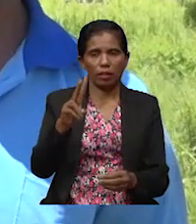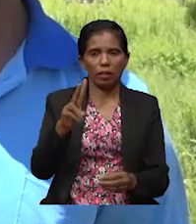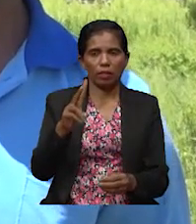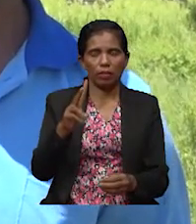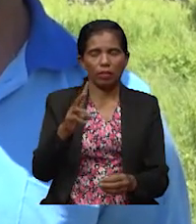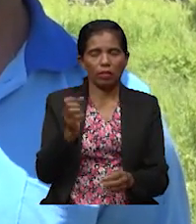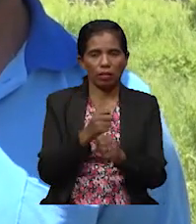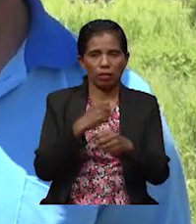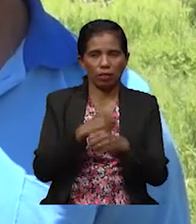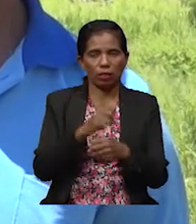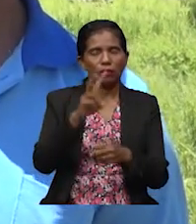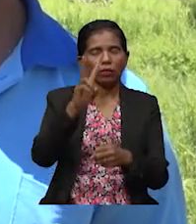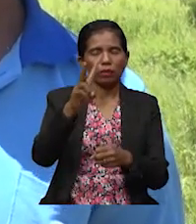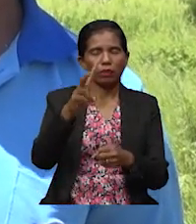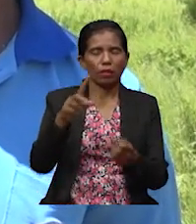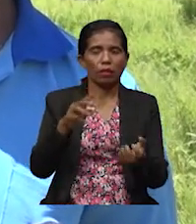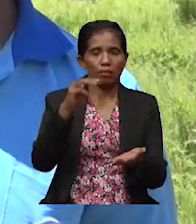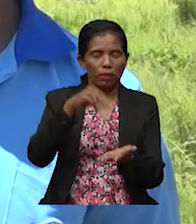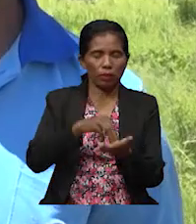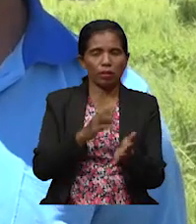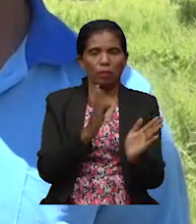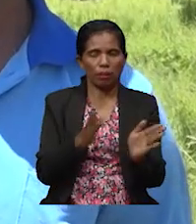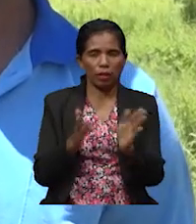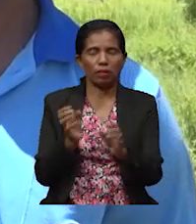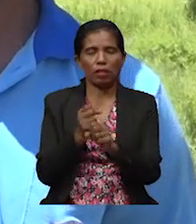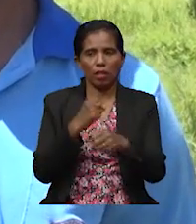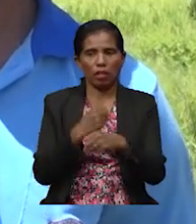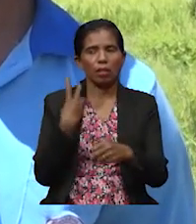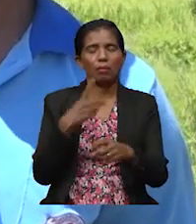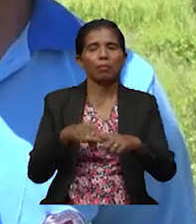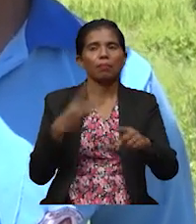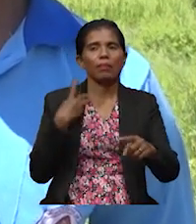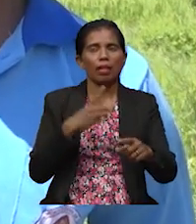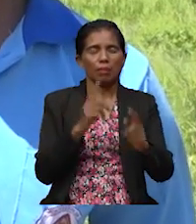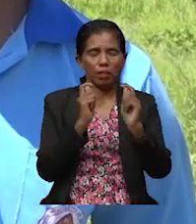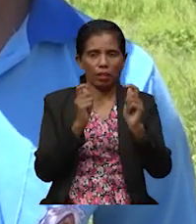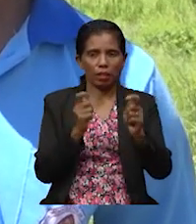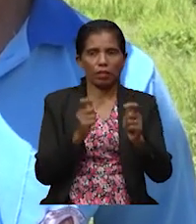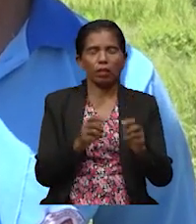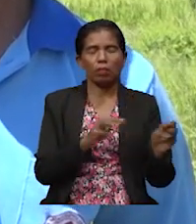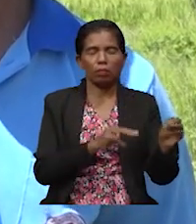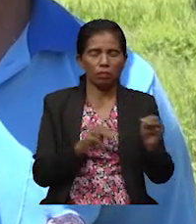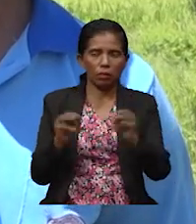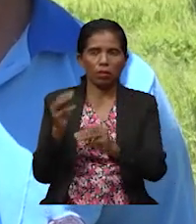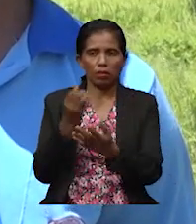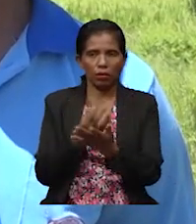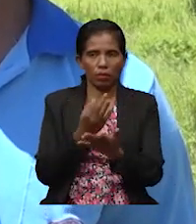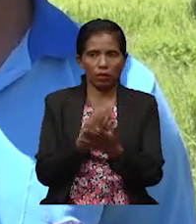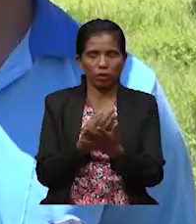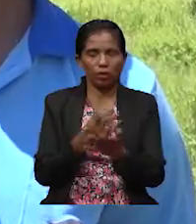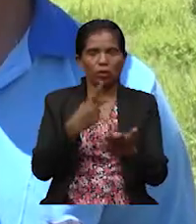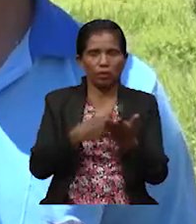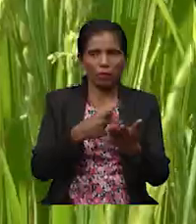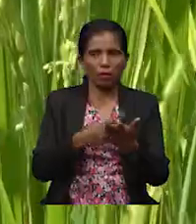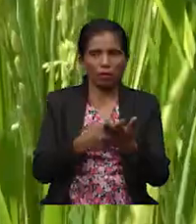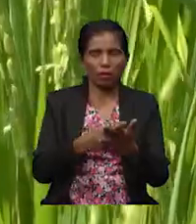milhões sir ne bema ka agornya plano silau hela mejame koko atumuda osambalu hosi ia projeto ira